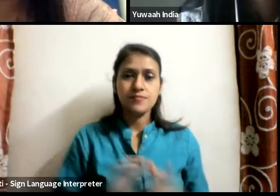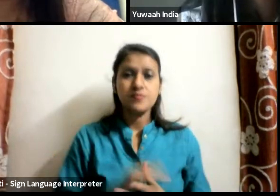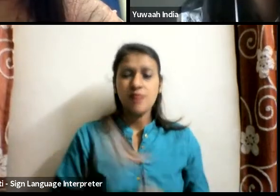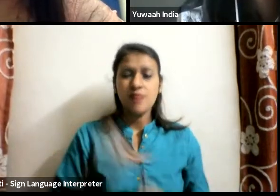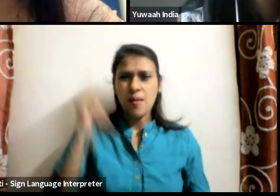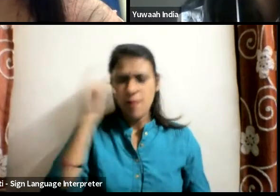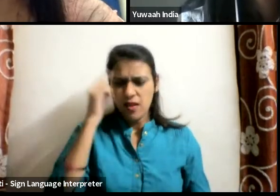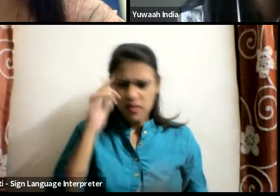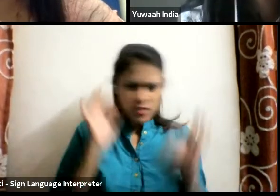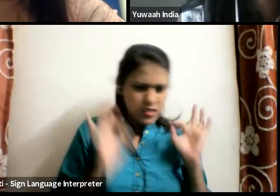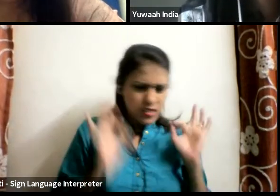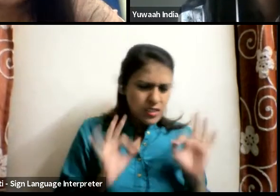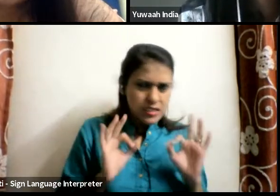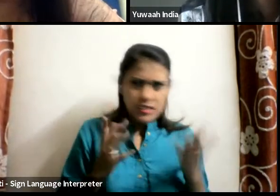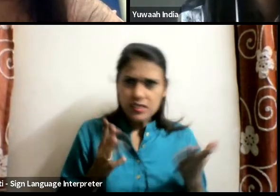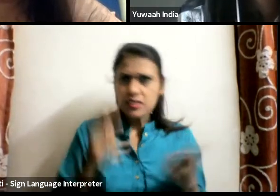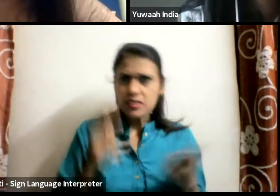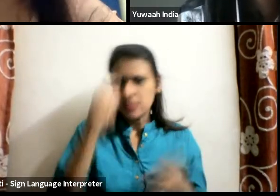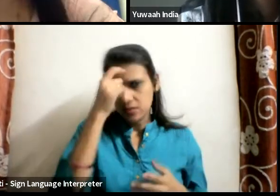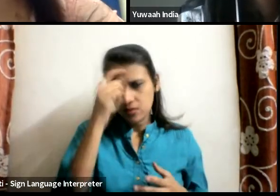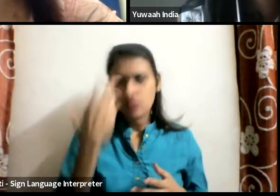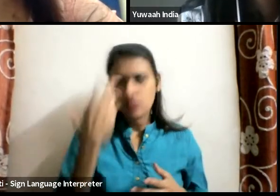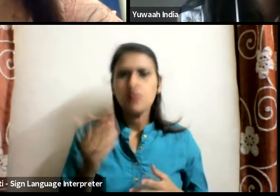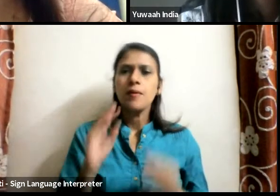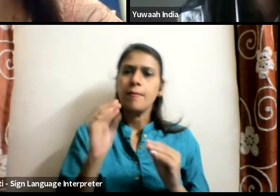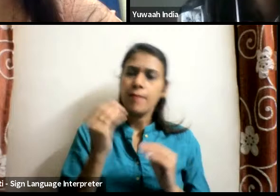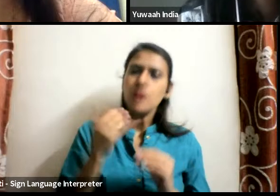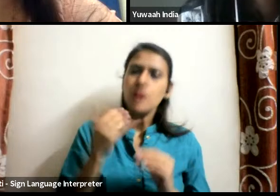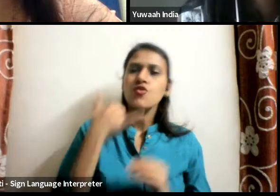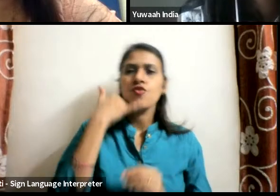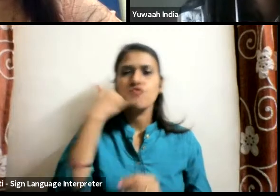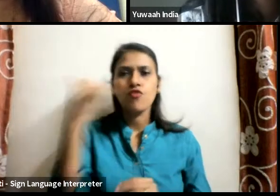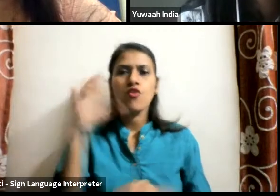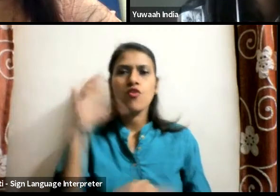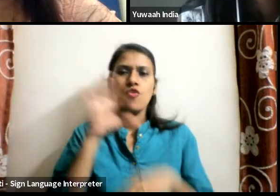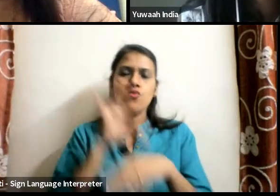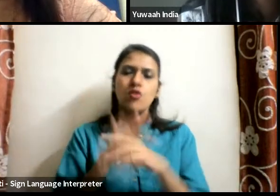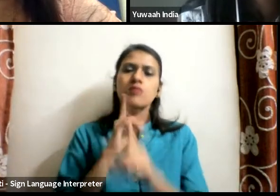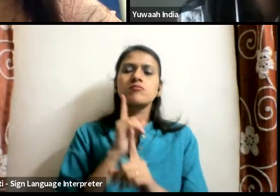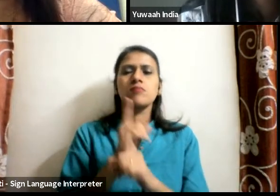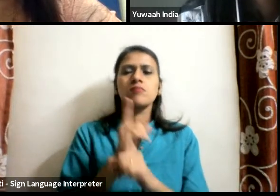ग्रेट, तो आप किसी को जरूर कंसल्ट करें.